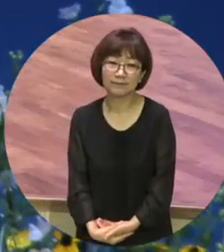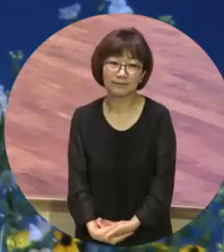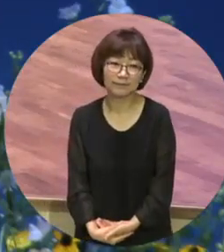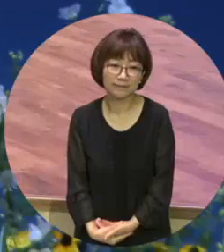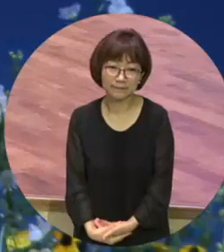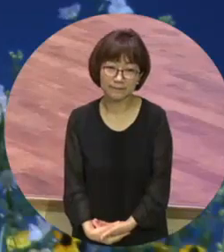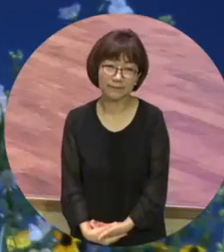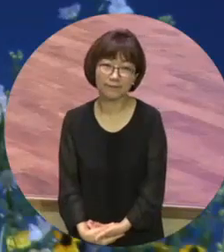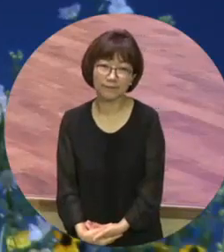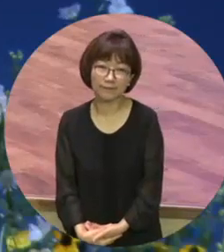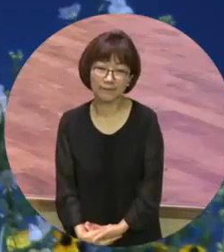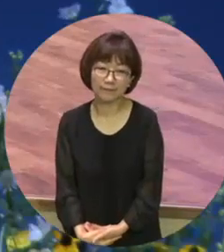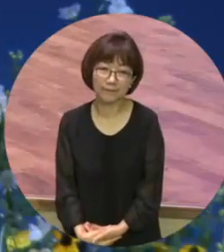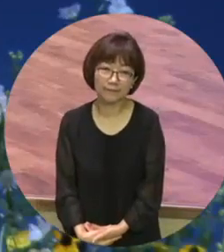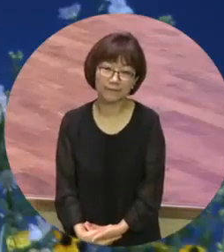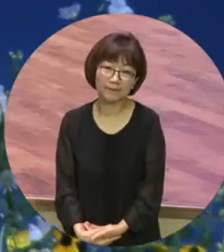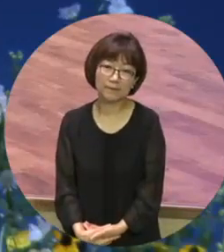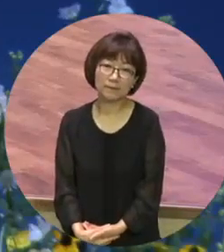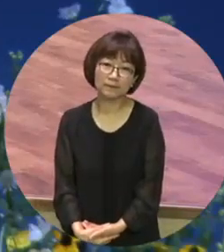중요한 직분 맡은 여러분들,